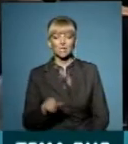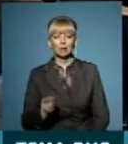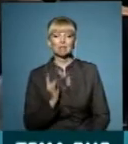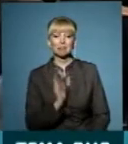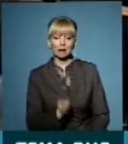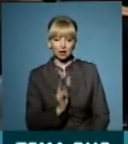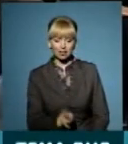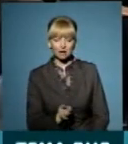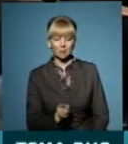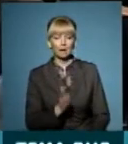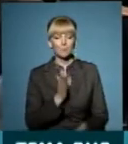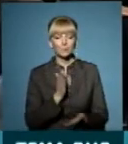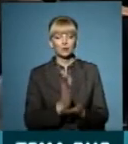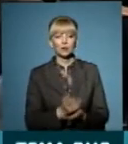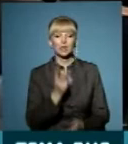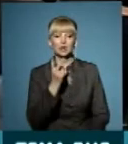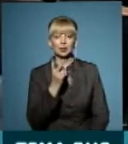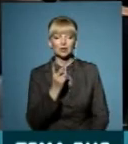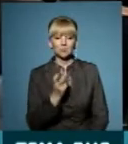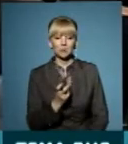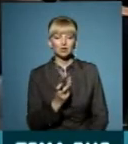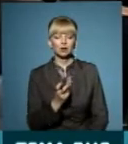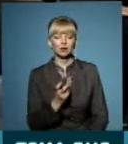таксі є